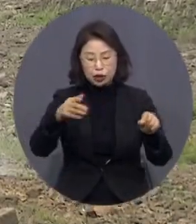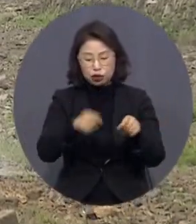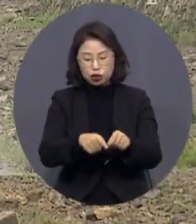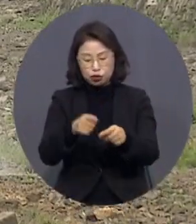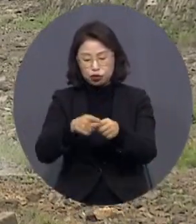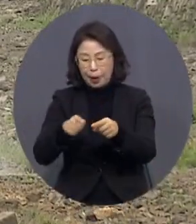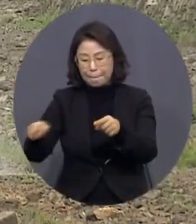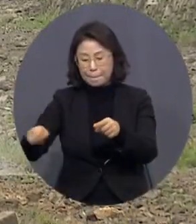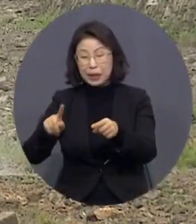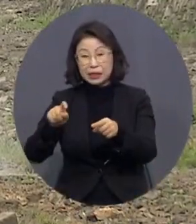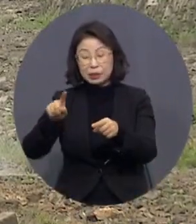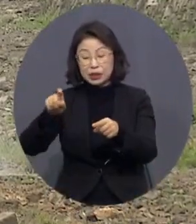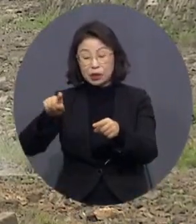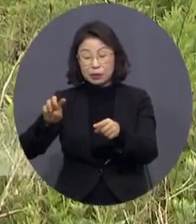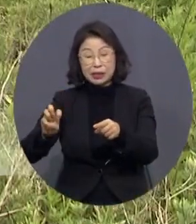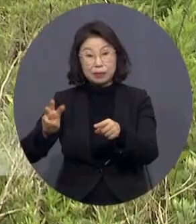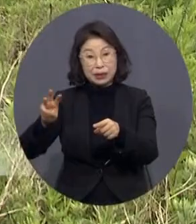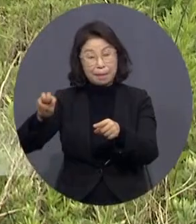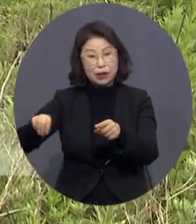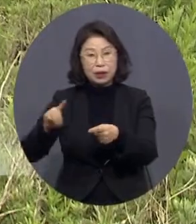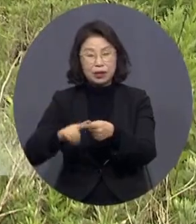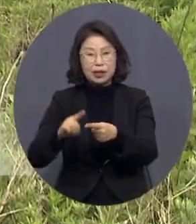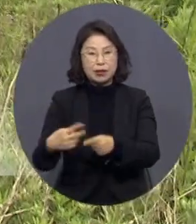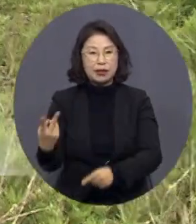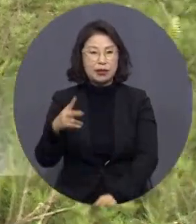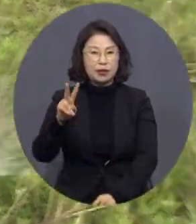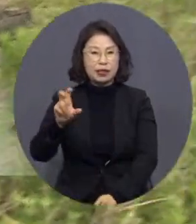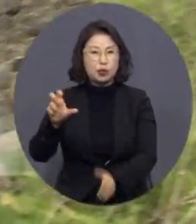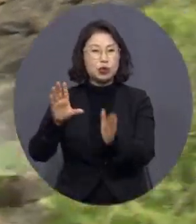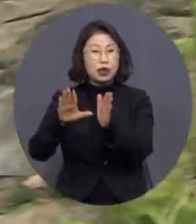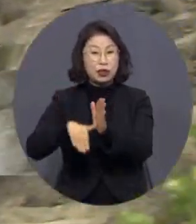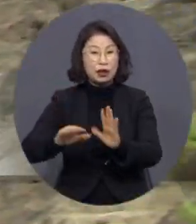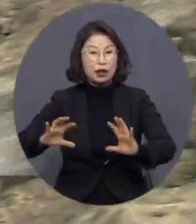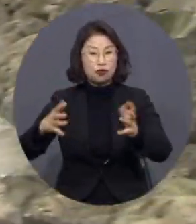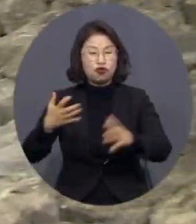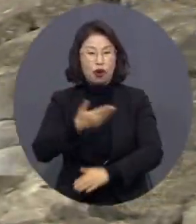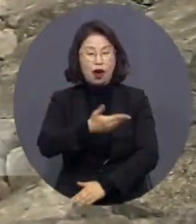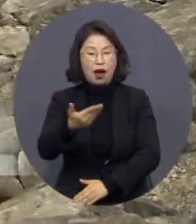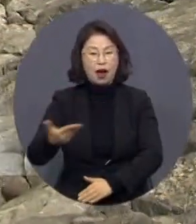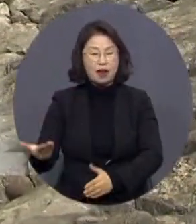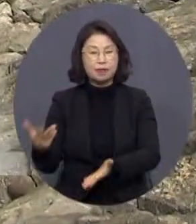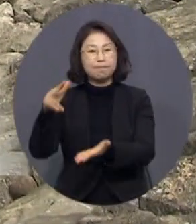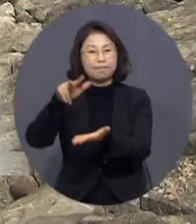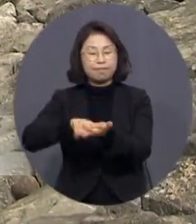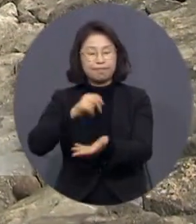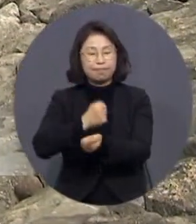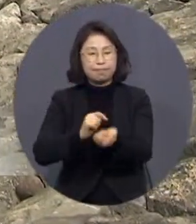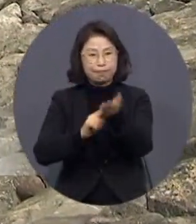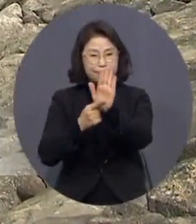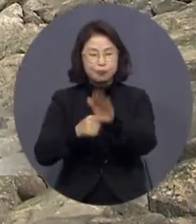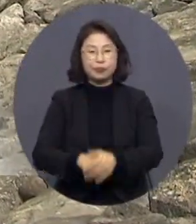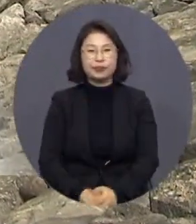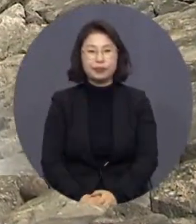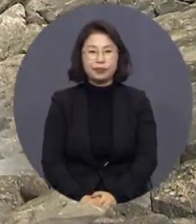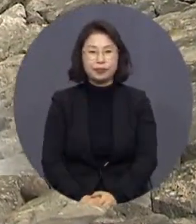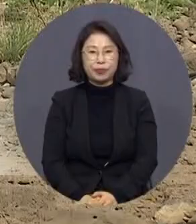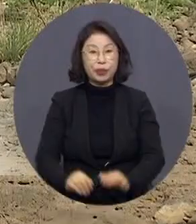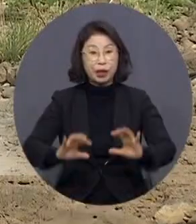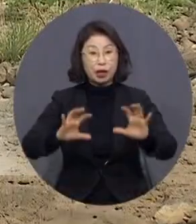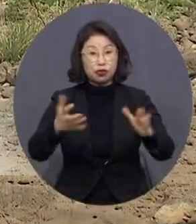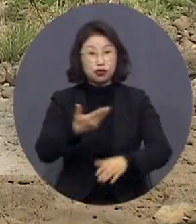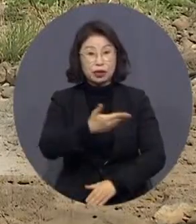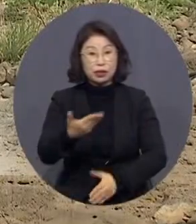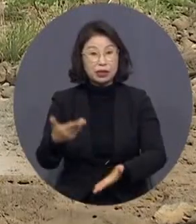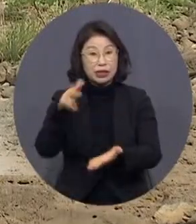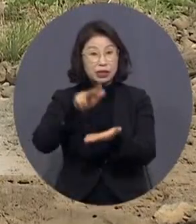지역인 11.33km를 2025년에 국가 하천으로 지정한다고 밝혔습니다. 국가